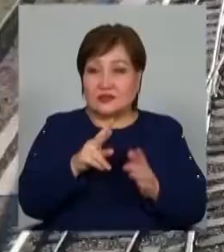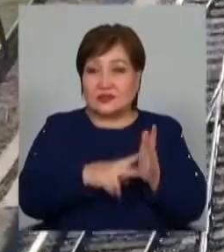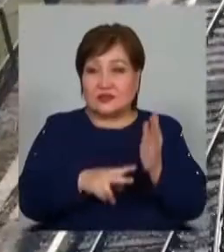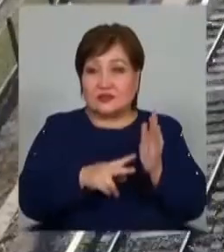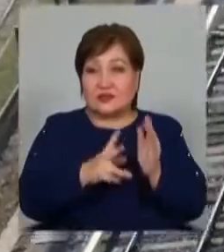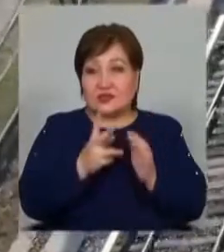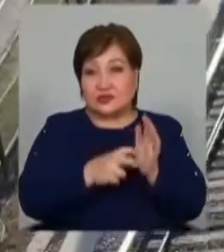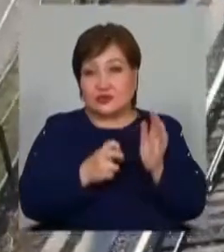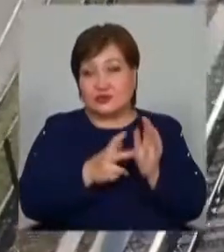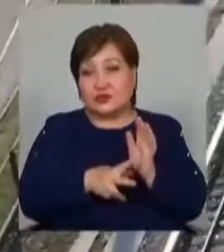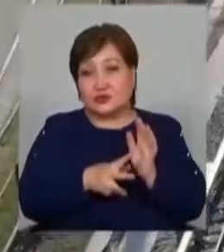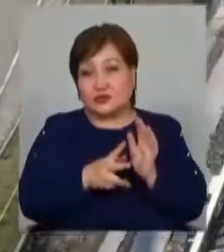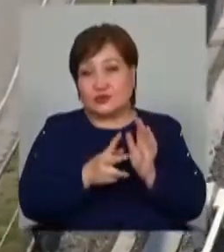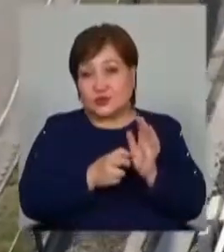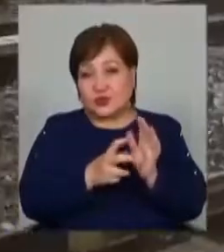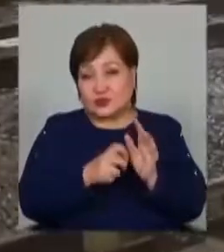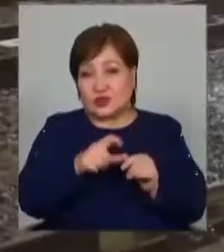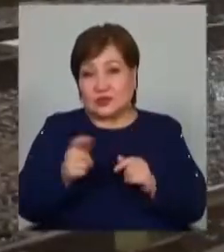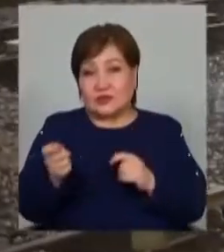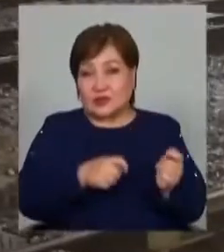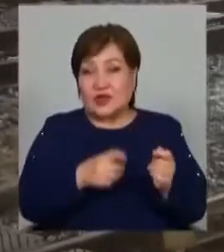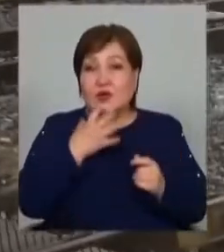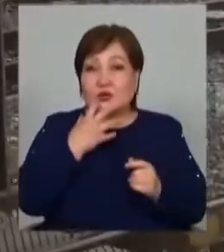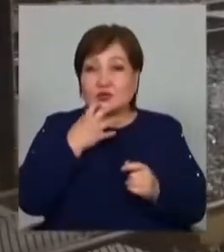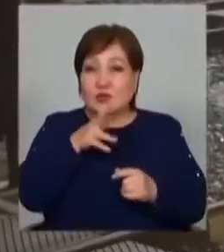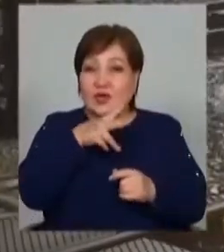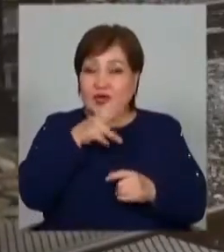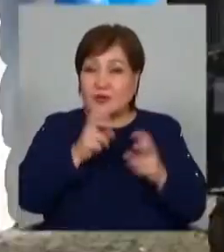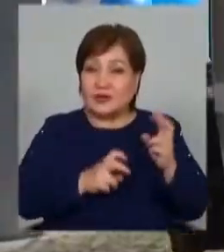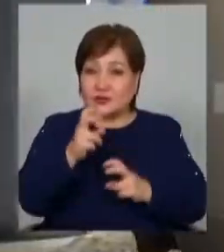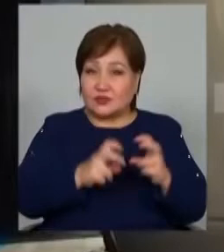бар. Пойыздар оңтүстік Кореяда өндірілген. Жаңа құрамды сатып алуға